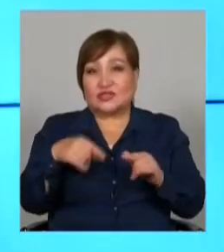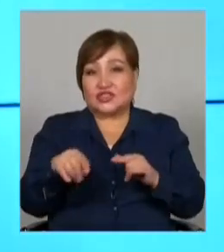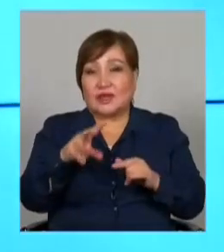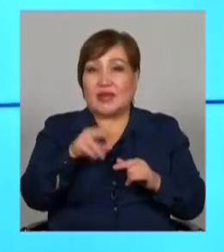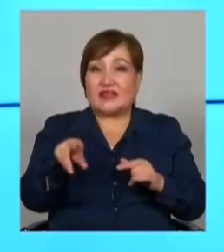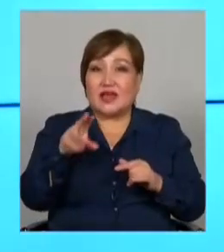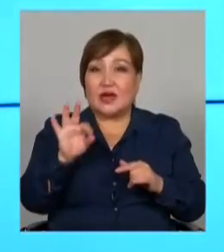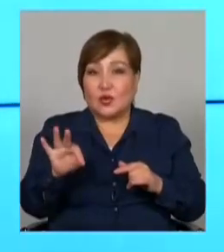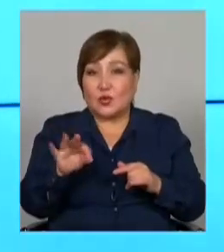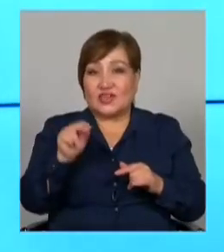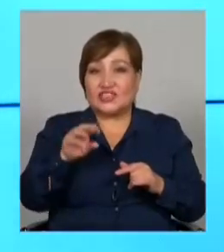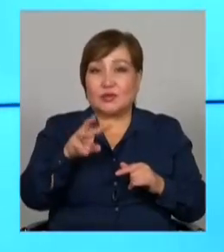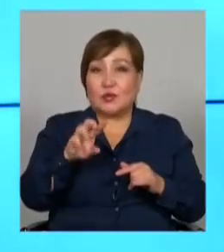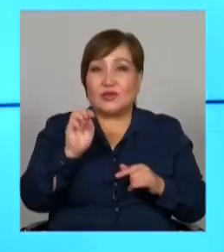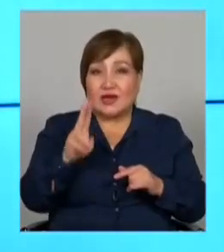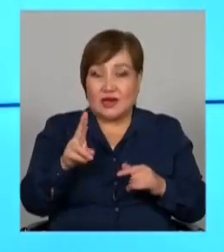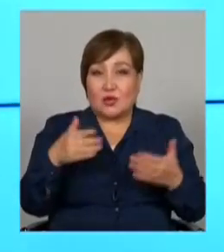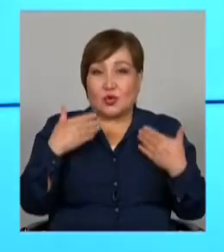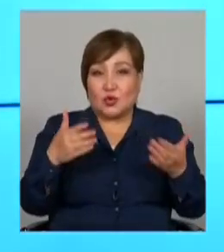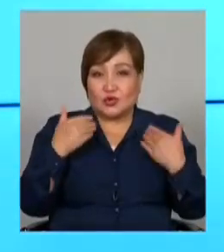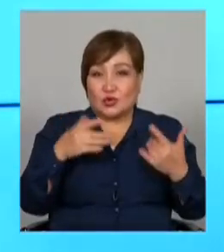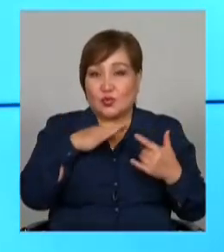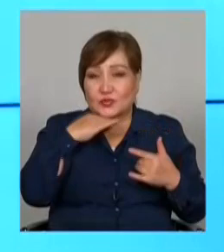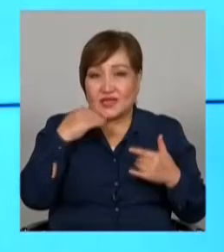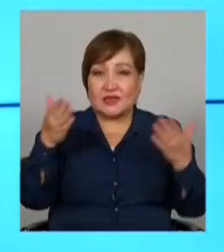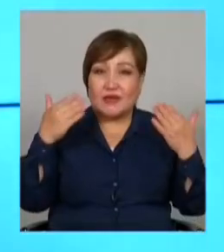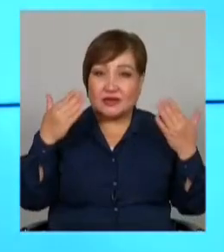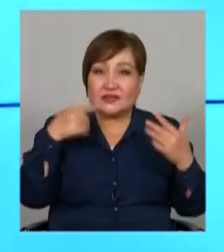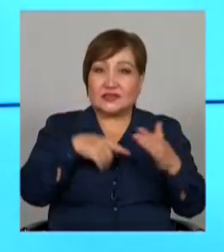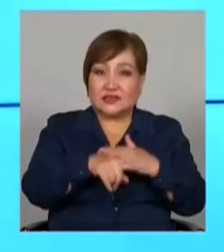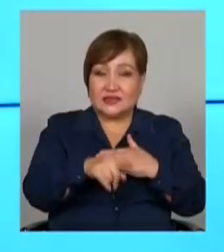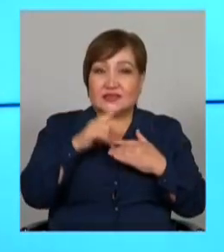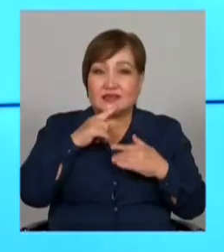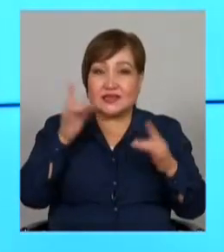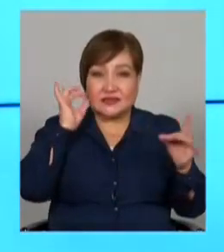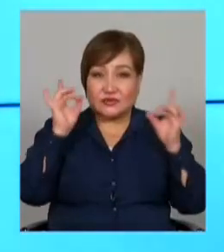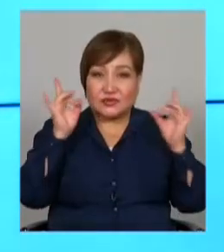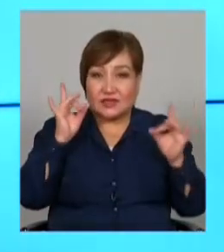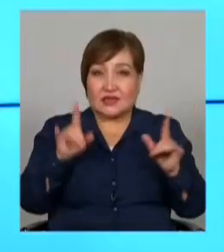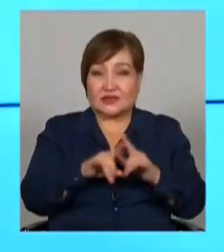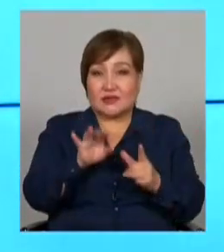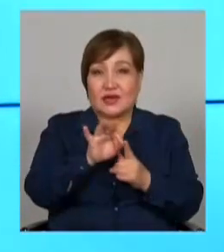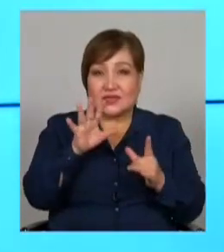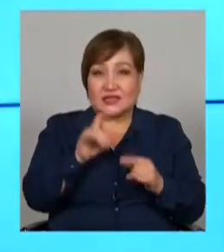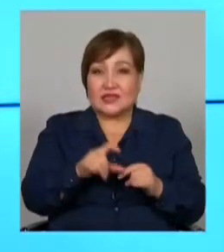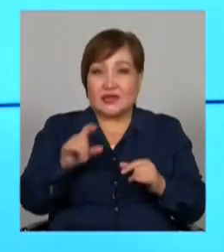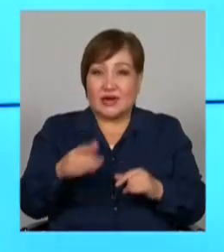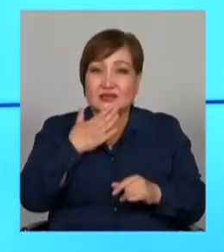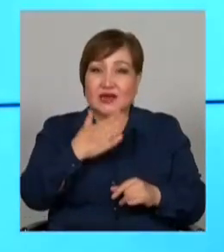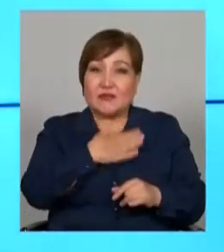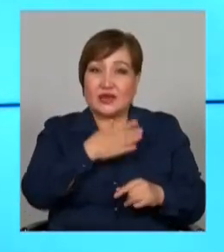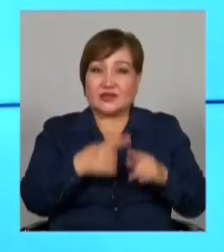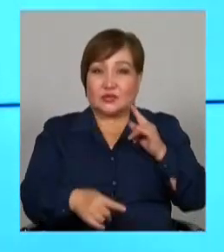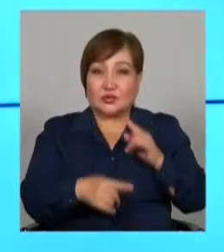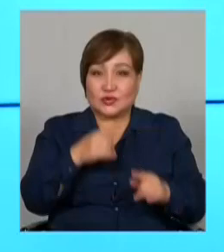Шымбұлақ курорты, сондай-ақ Көктөбе саябағында шырқалды. Мереке күніне арналған акцияның мақсаты азаматтық пен патриоттыққа,